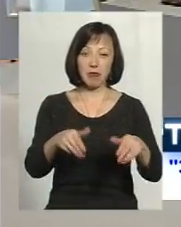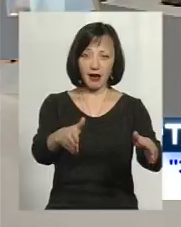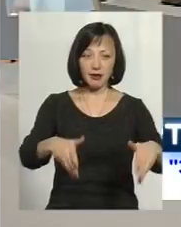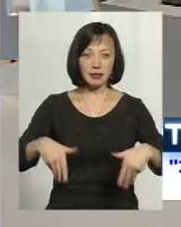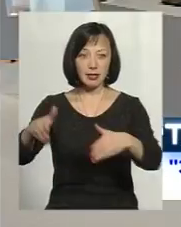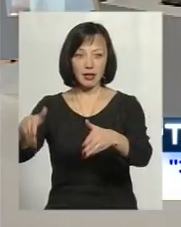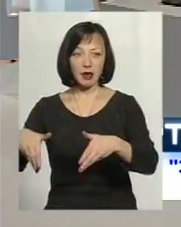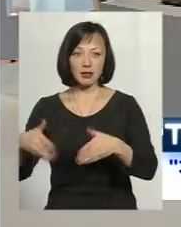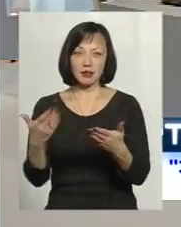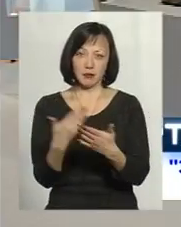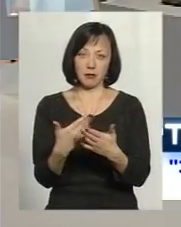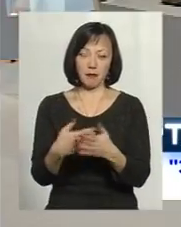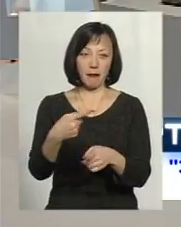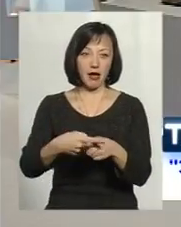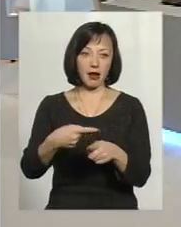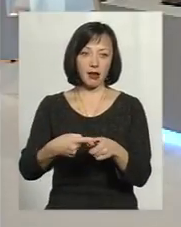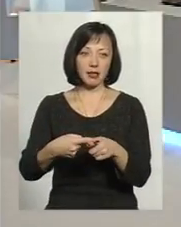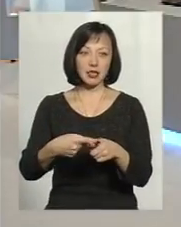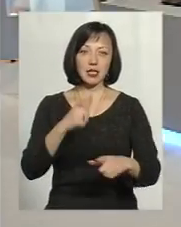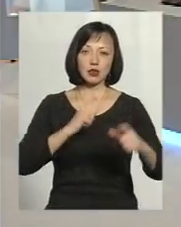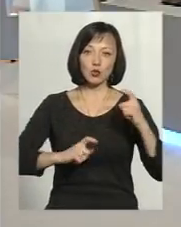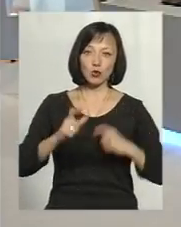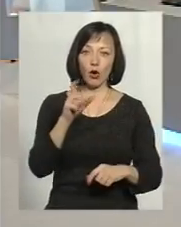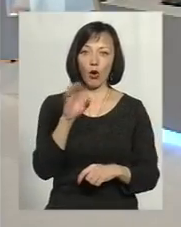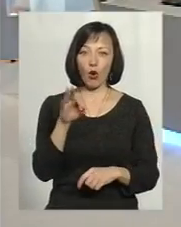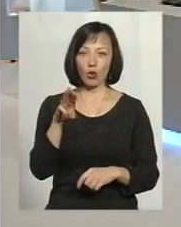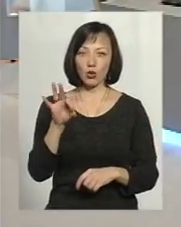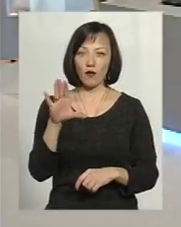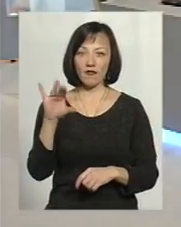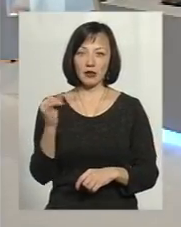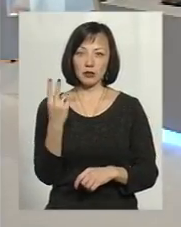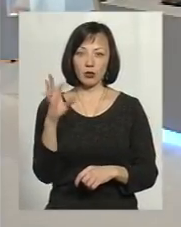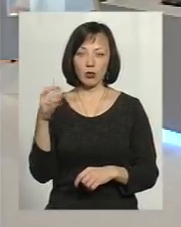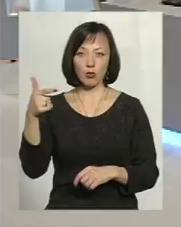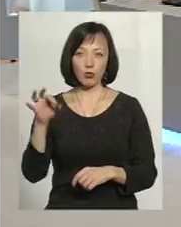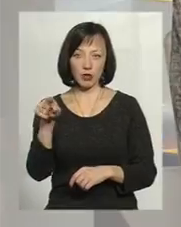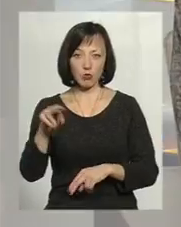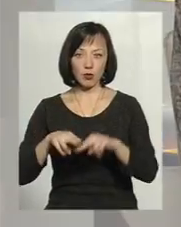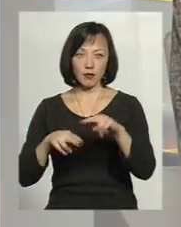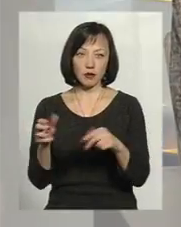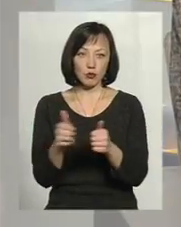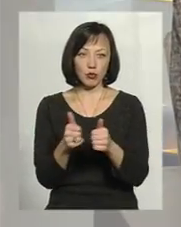по яких зараз будуються. Перехрестя Інститутської, Хотовицької, там є будівництво поруч з